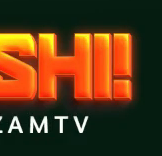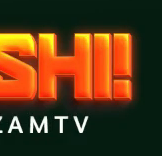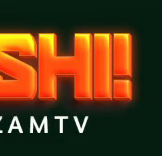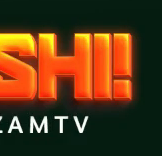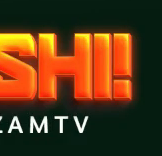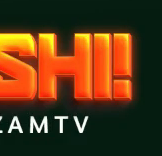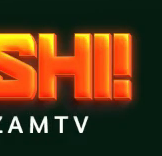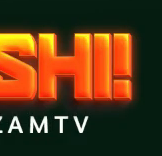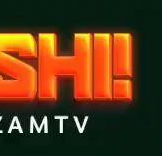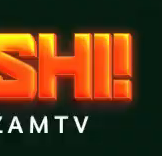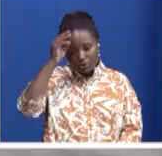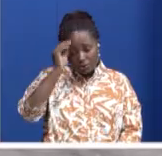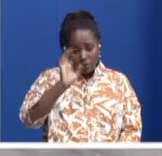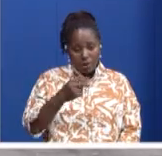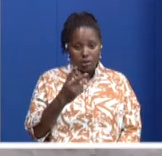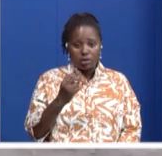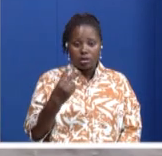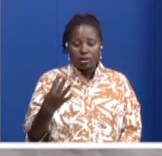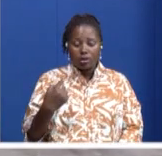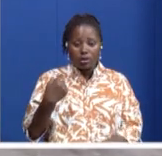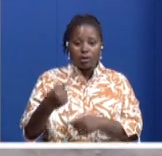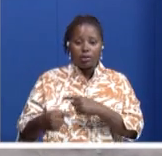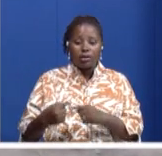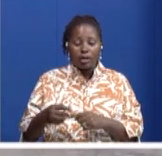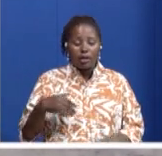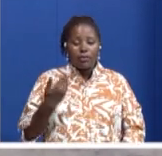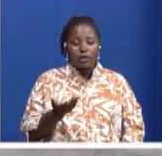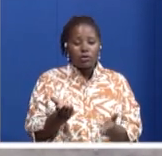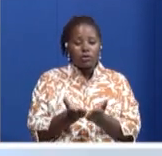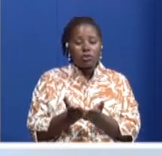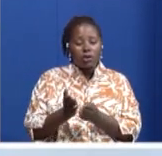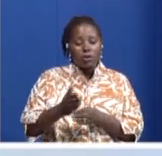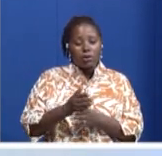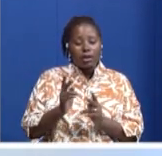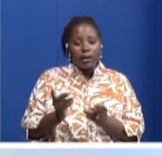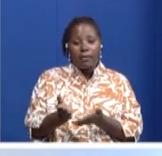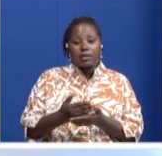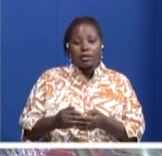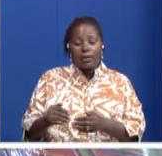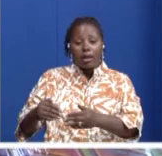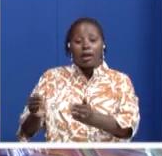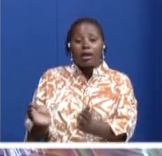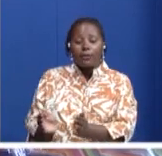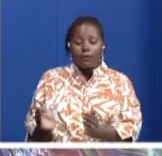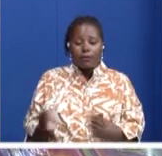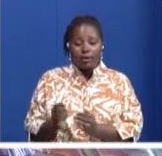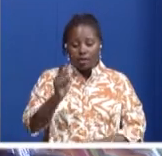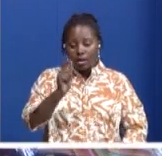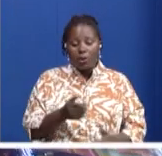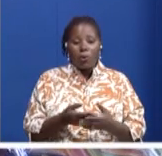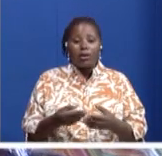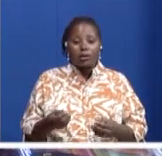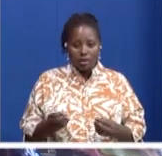mwaka 2024 nayo yaki yele baada ya shu hio kuta kama sehemu ya kambi za kuhad waika wa